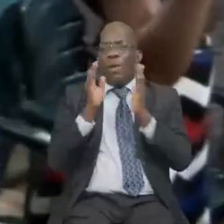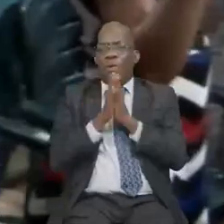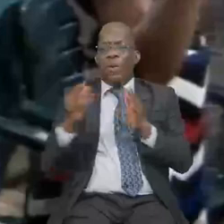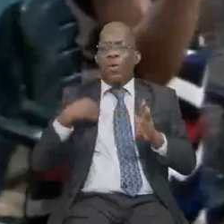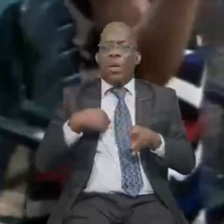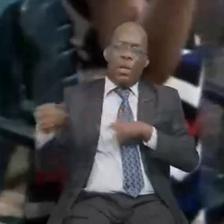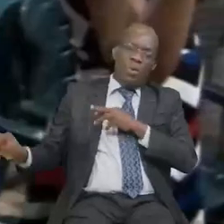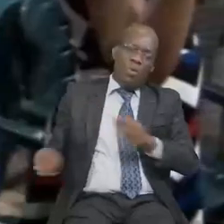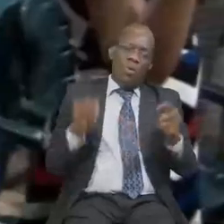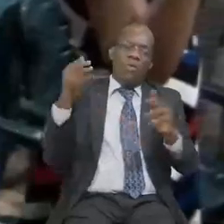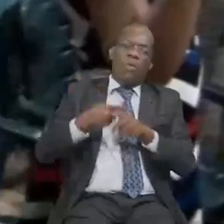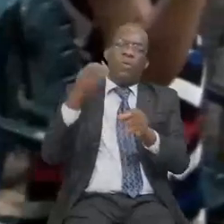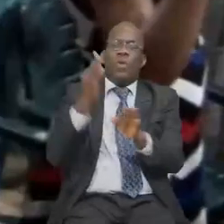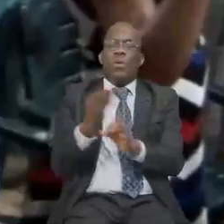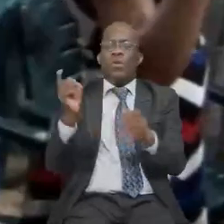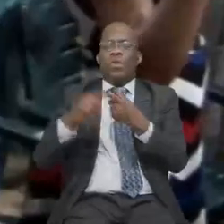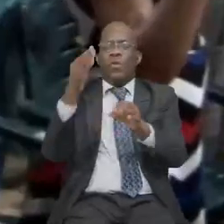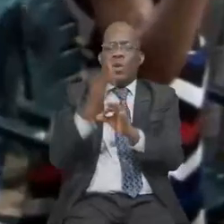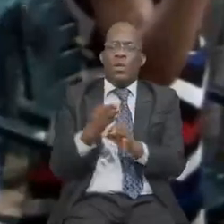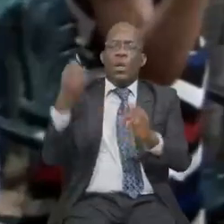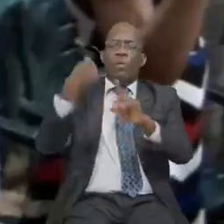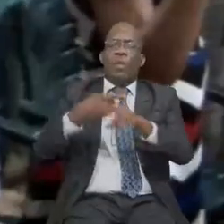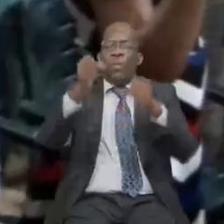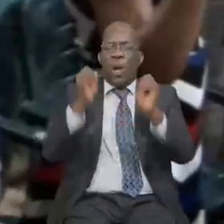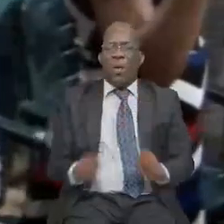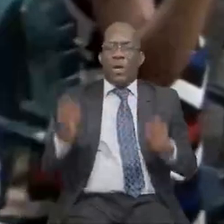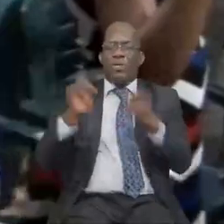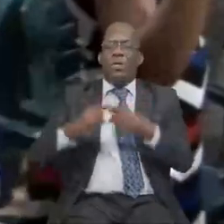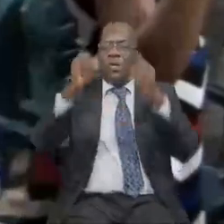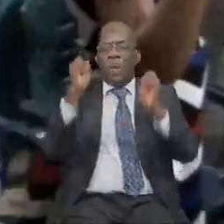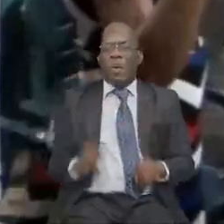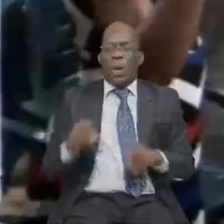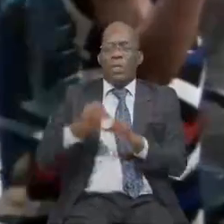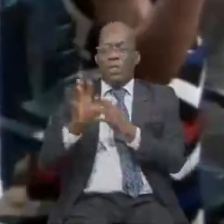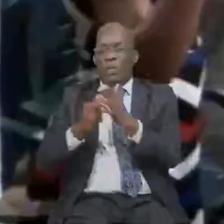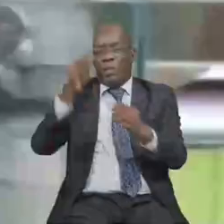en grâce, de puissance en puissance au nom de Jésus.